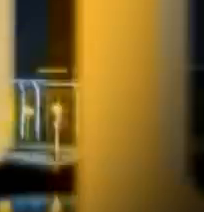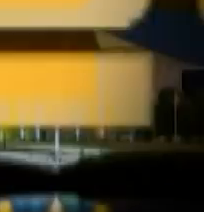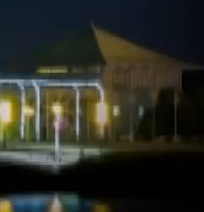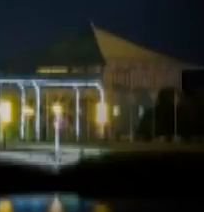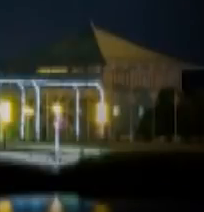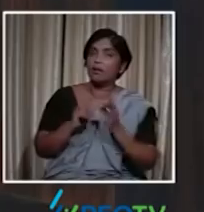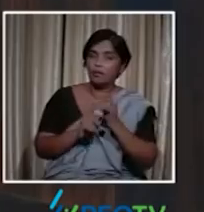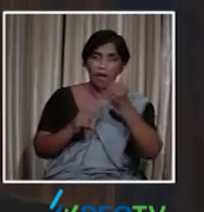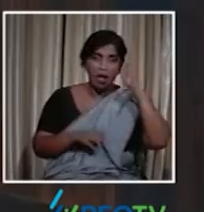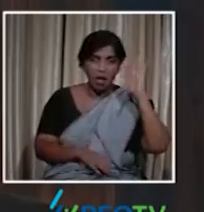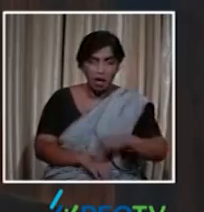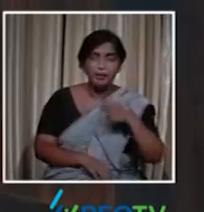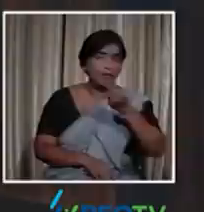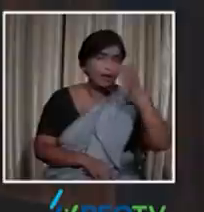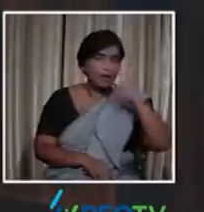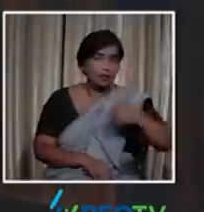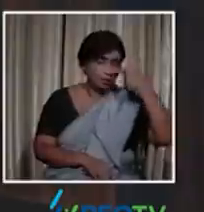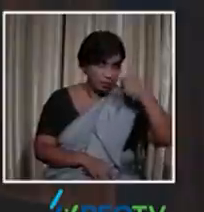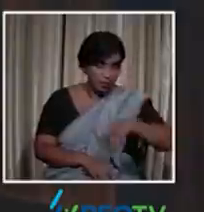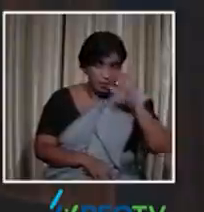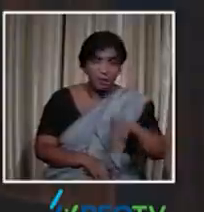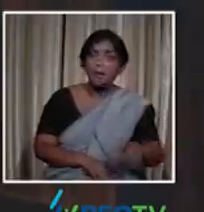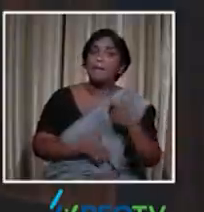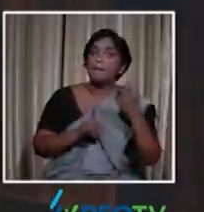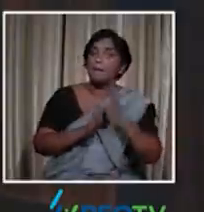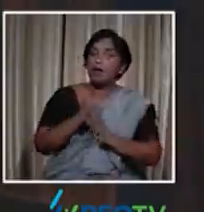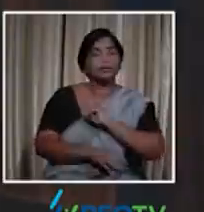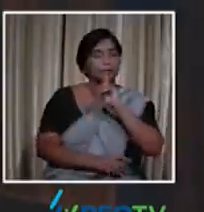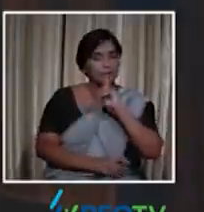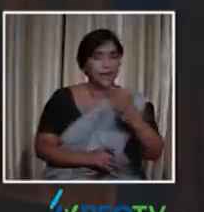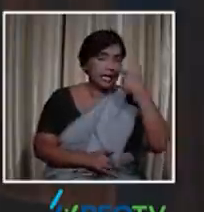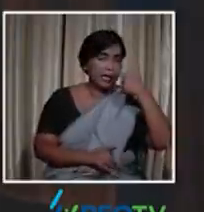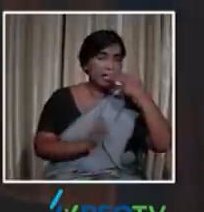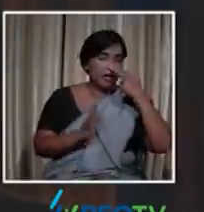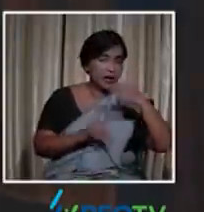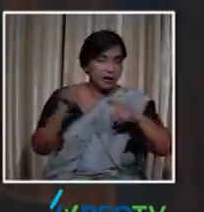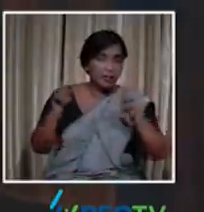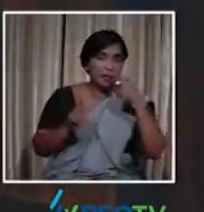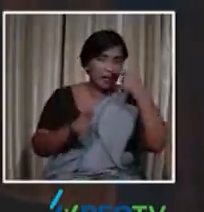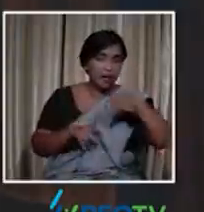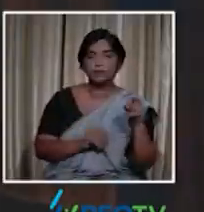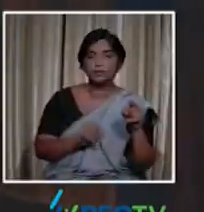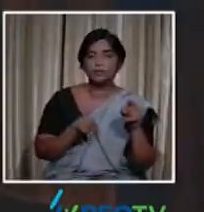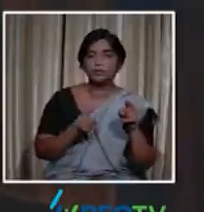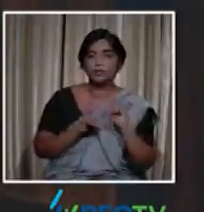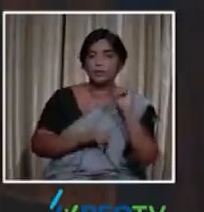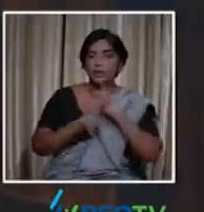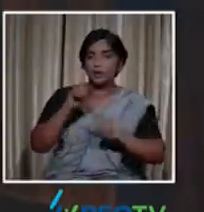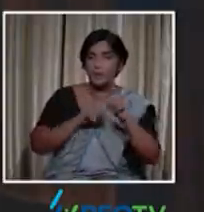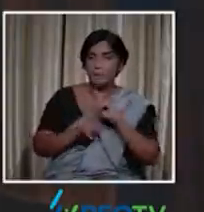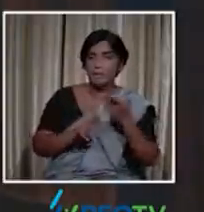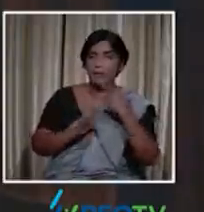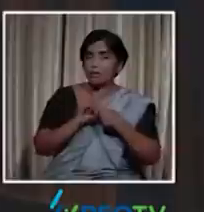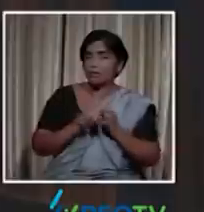ඊළඟට. අඩුමිලට ඉන්ධන ගහලා තියෙනවා නම් මේ මන්ත්‍රීවරයා කවුද කියලා කියන්න ඕන. නාරායන්පිටින් ඉන්ධන ගහපු මන්ත්‍රීවරු කවුද කියලා කියන්න ඕන. මේ රට ගිනි තිව්වට